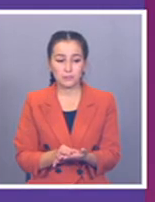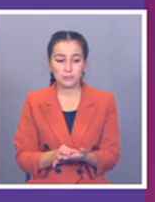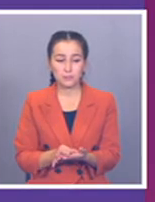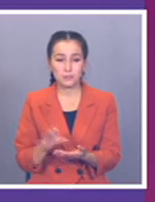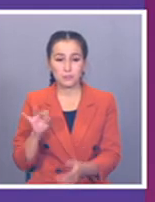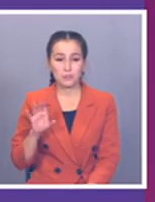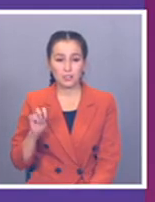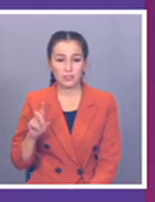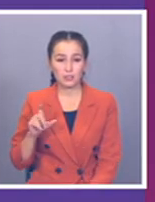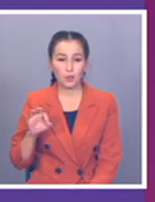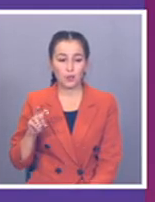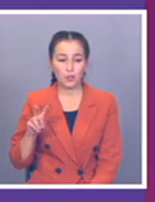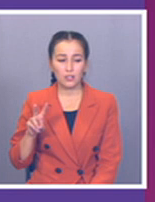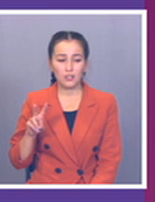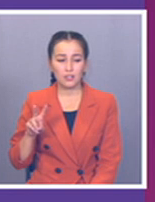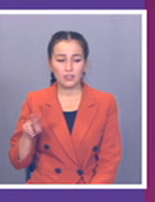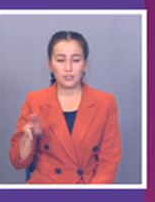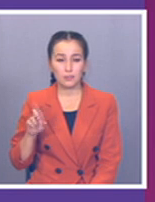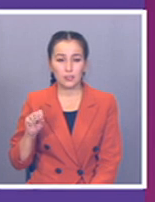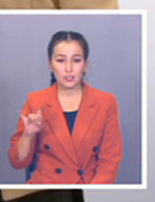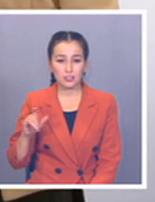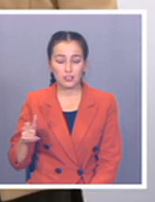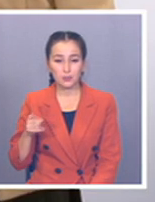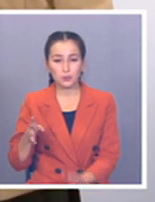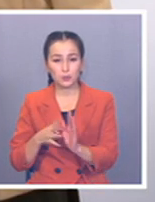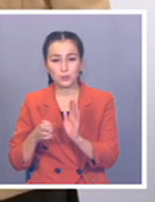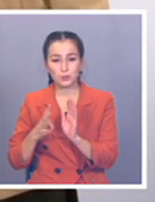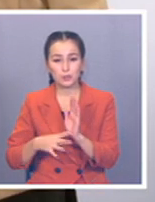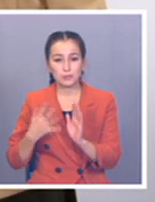Иван Голдберг 1995 жылы.